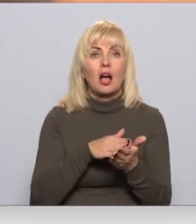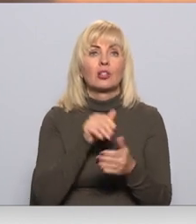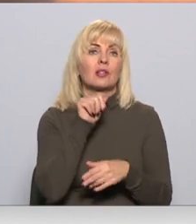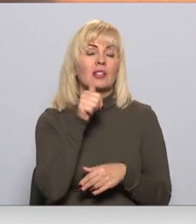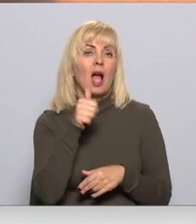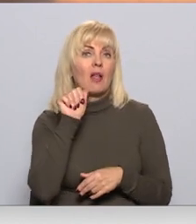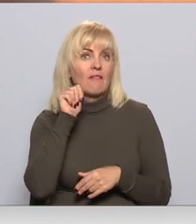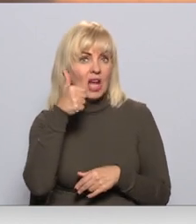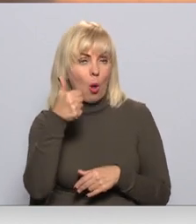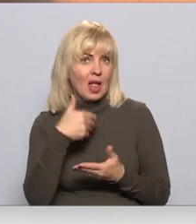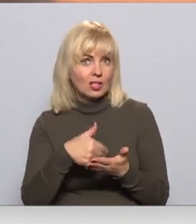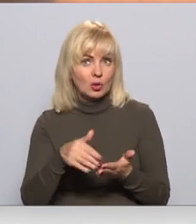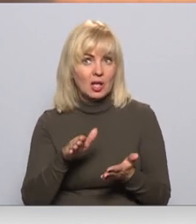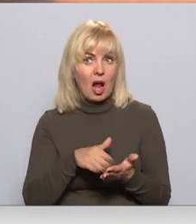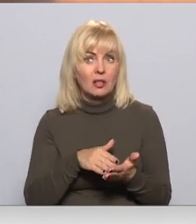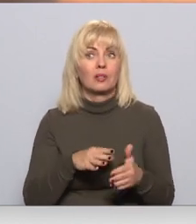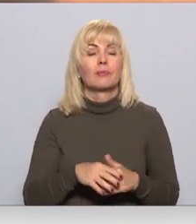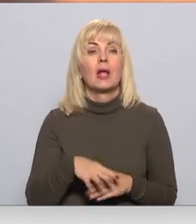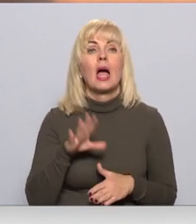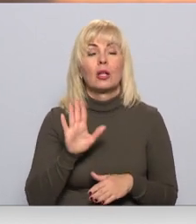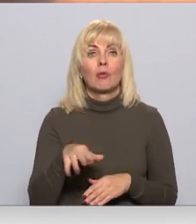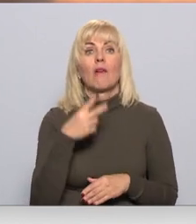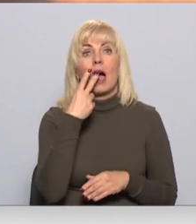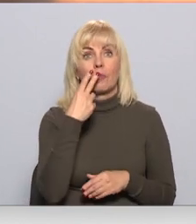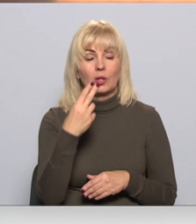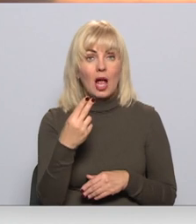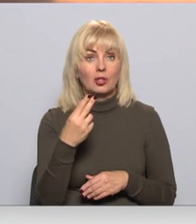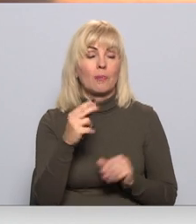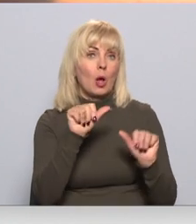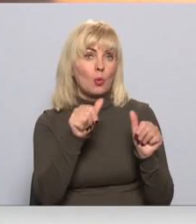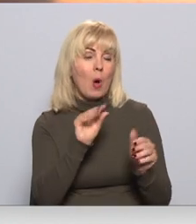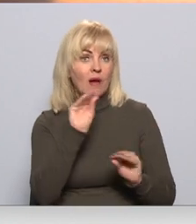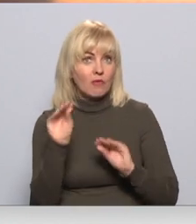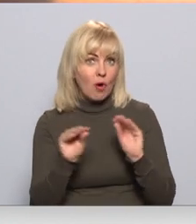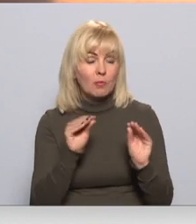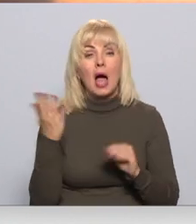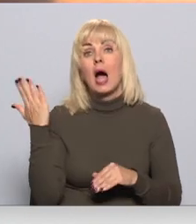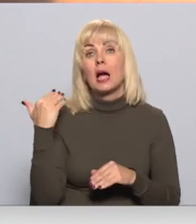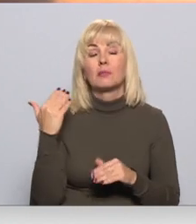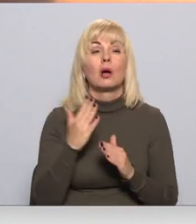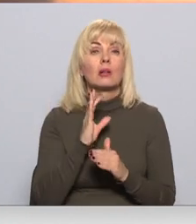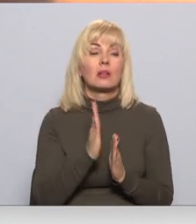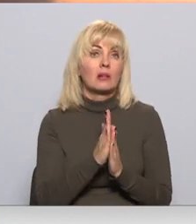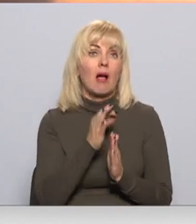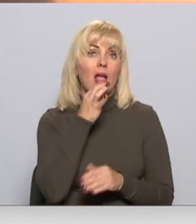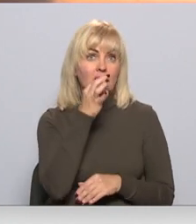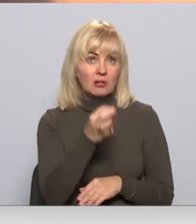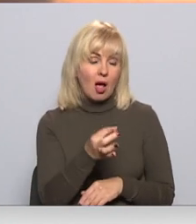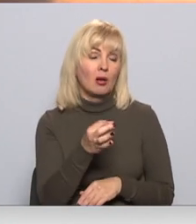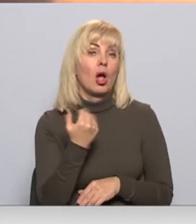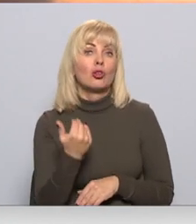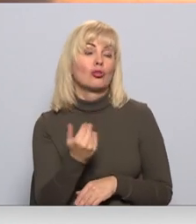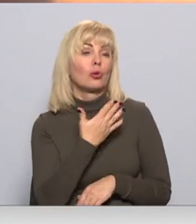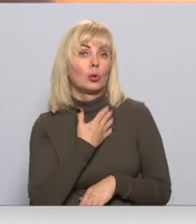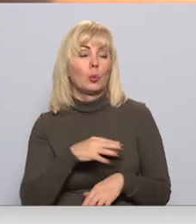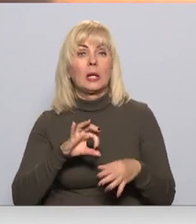un violetie toņi. Jā, to mēs te varam redzēt noformējumā, arī mums aiz muguras saklūdzu. Nu, mēs zinām, ka šobrīd ir